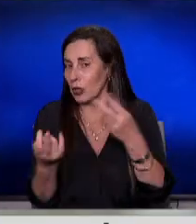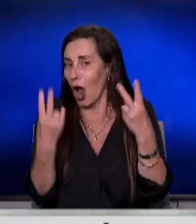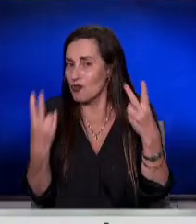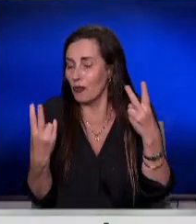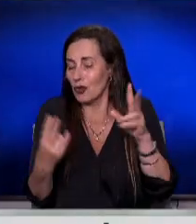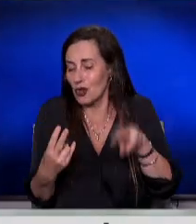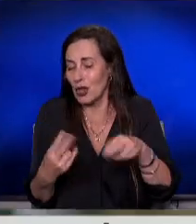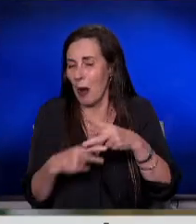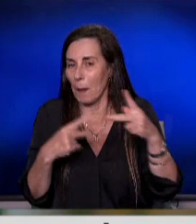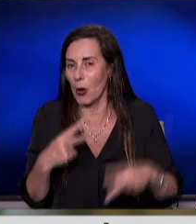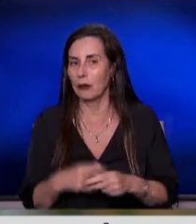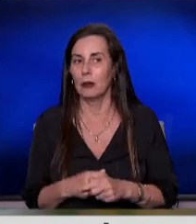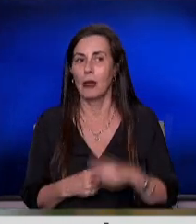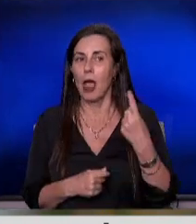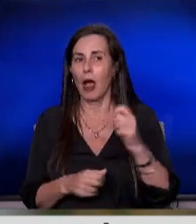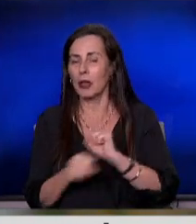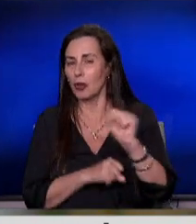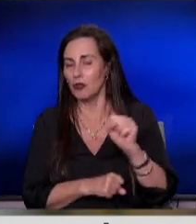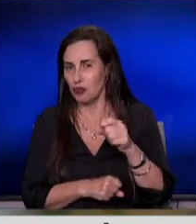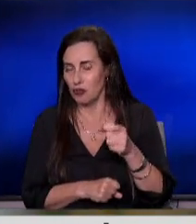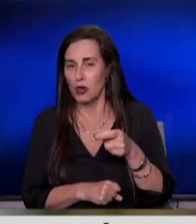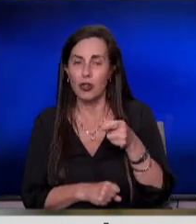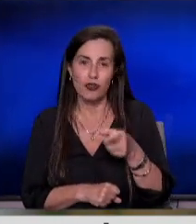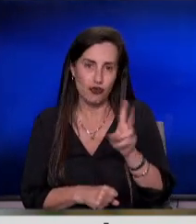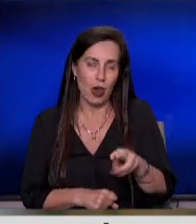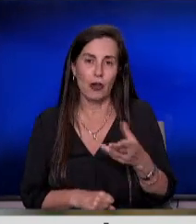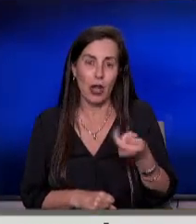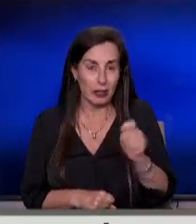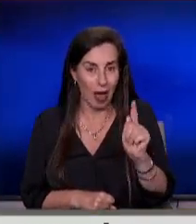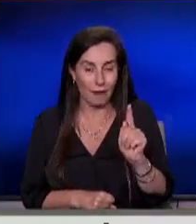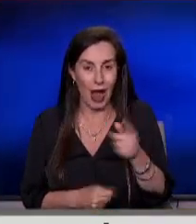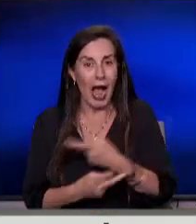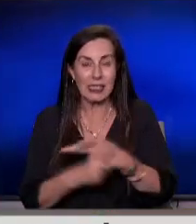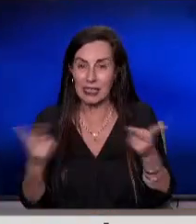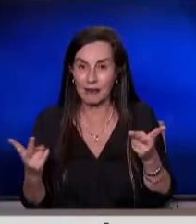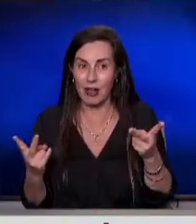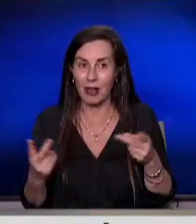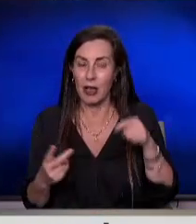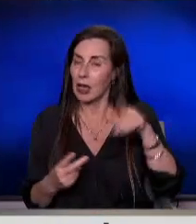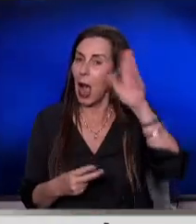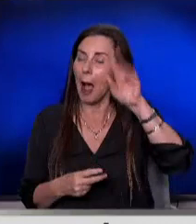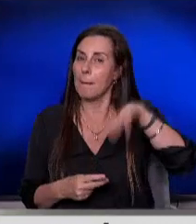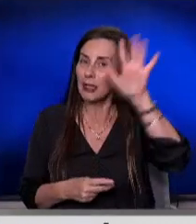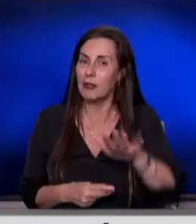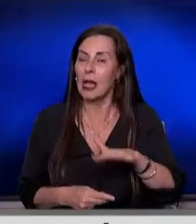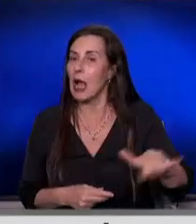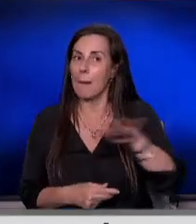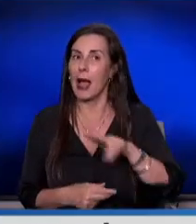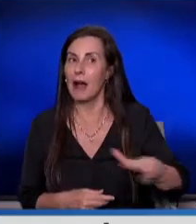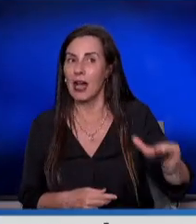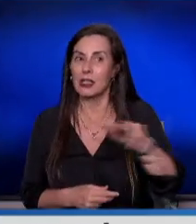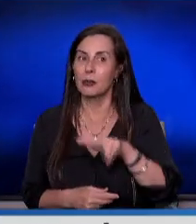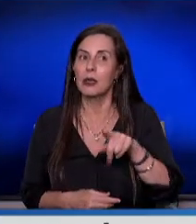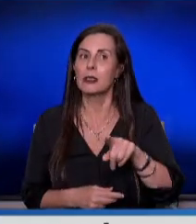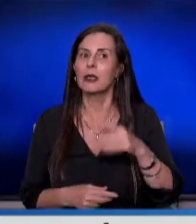שעולות מהפרויקט. אחת הטענות שעולות זה שדווקא החשיפה, גם בטלוויזיה וגם במרחב הציבורי, זה